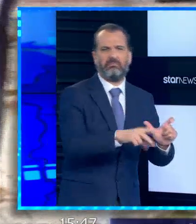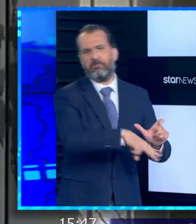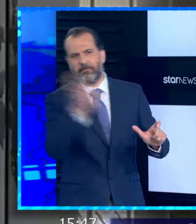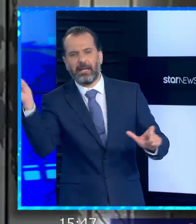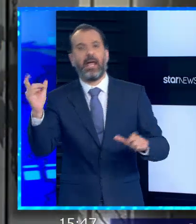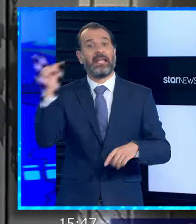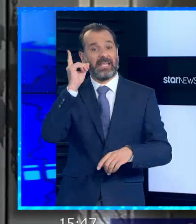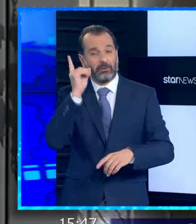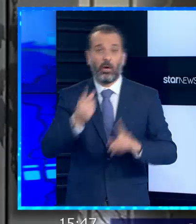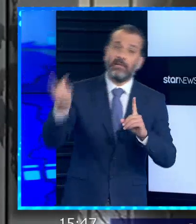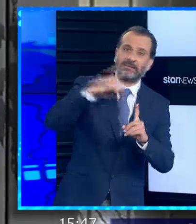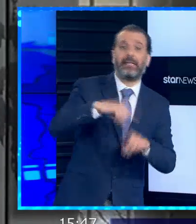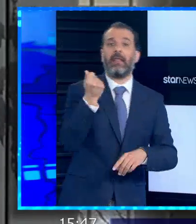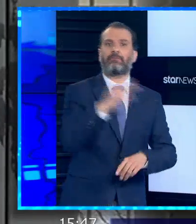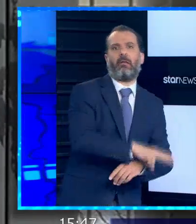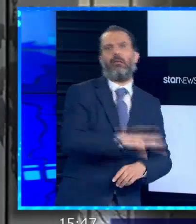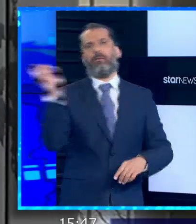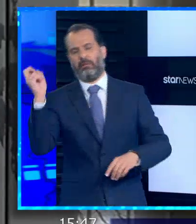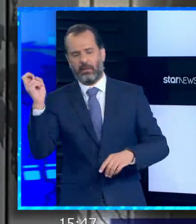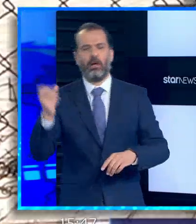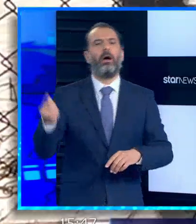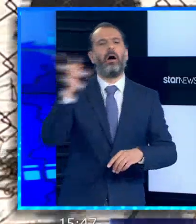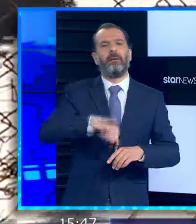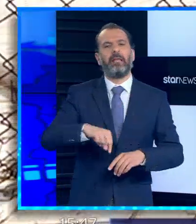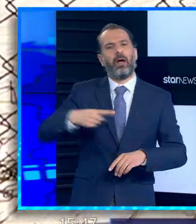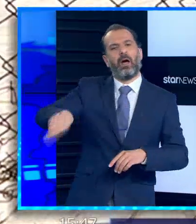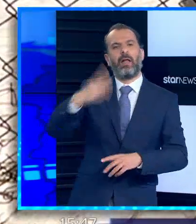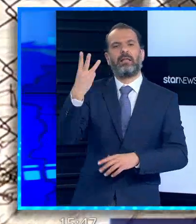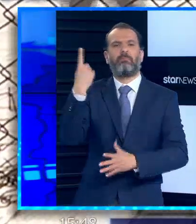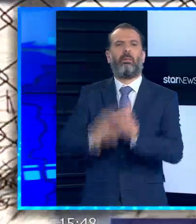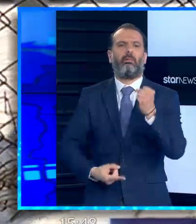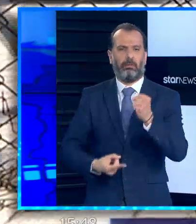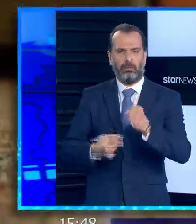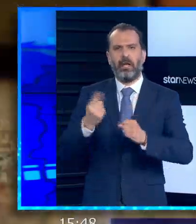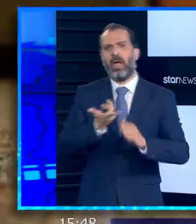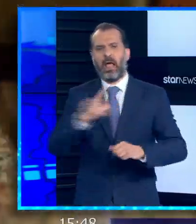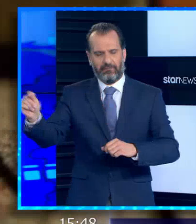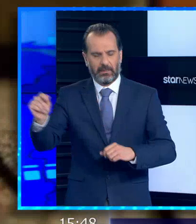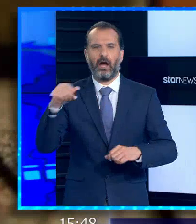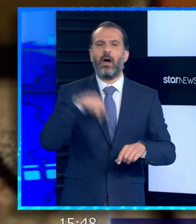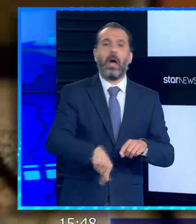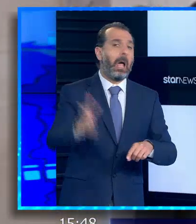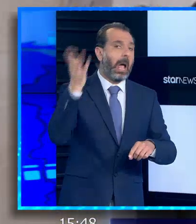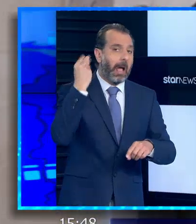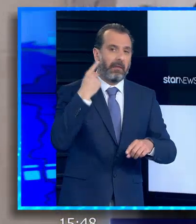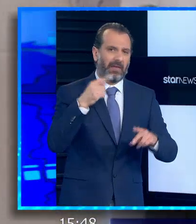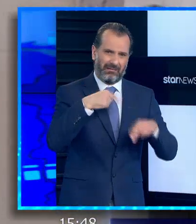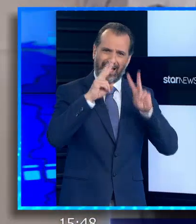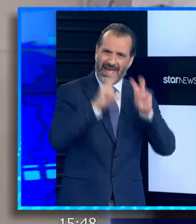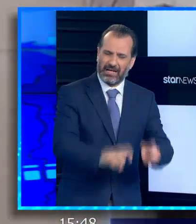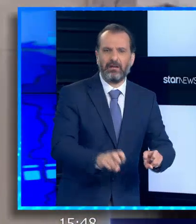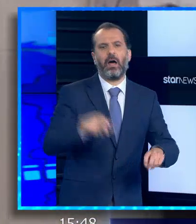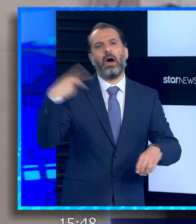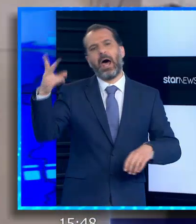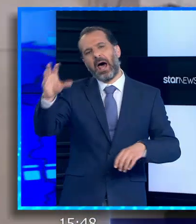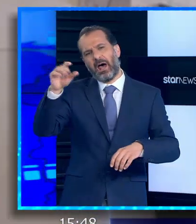κινητό τηλέφωνο και χρηματικό ποσό. Αμέσως μετά τράπηκαν σε φυγή. Προανάκριση για το περιστατικό διενεργεί το Τμήμα